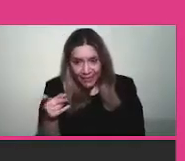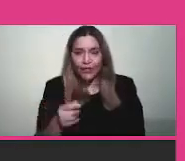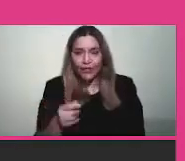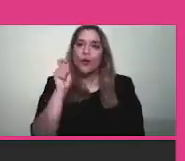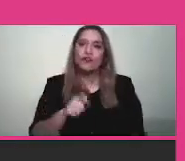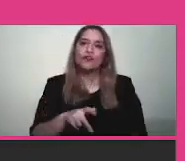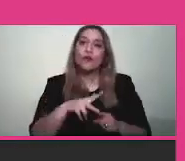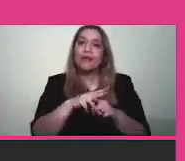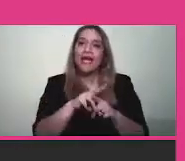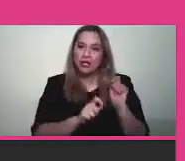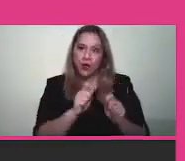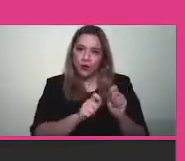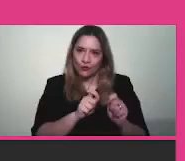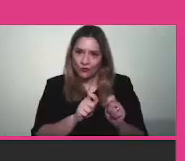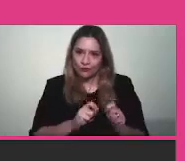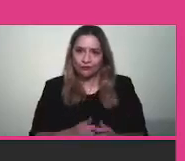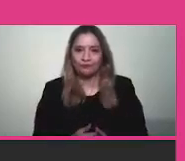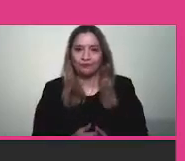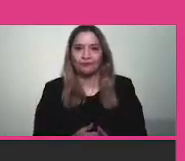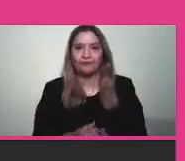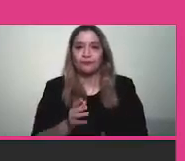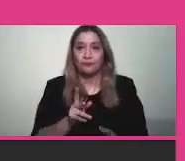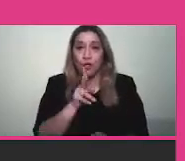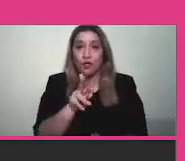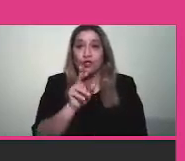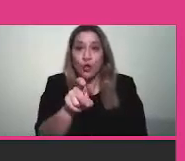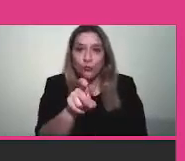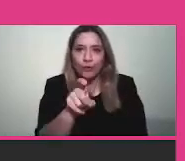μηχανικός. Stop. Stop.